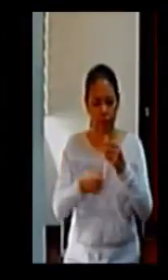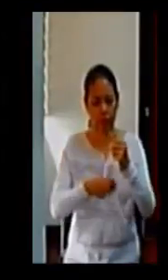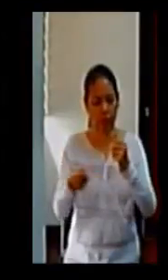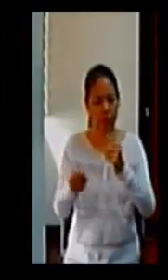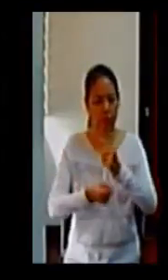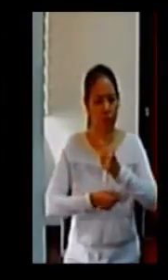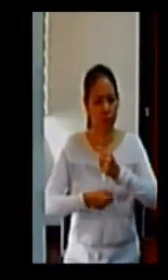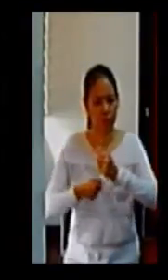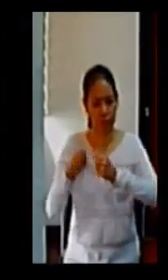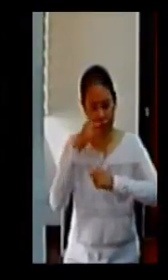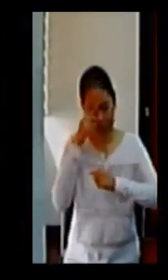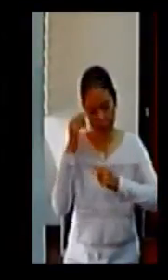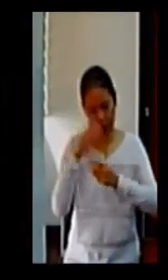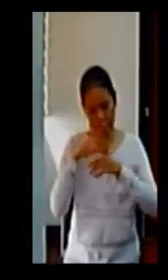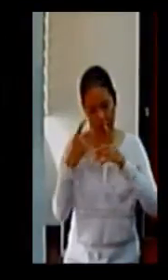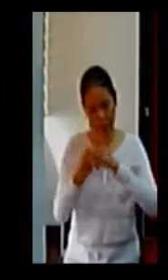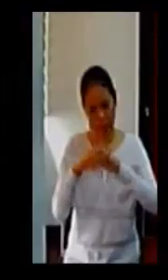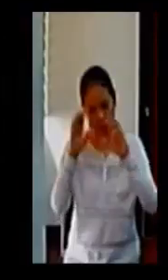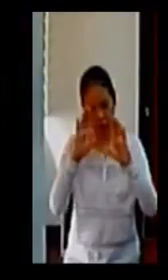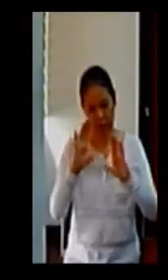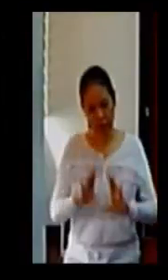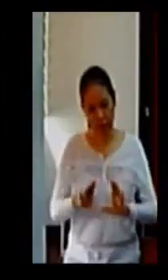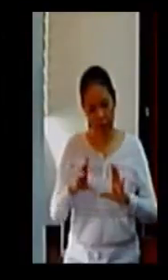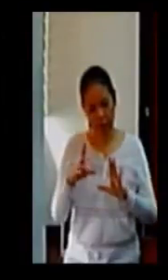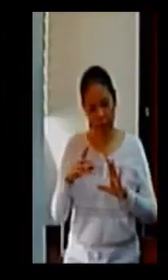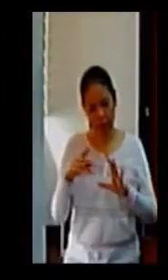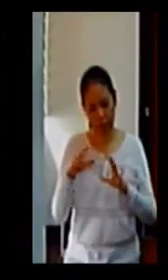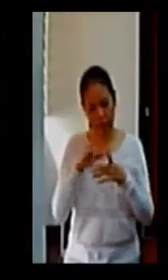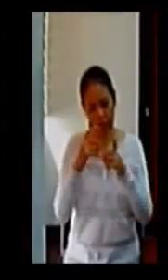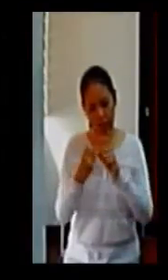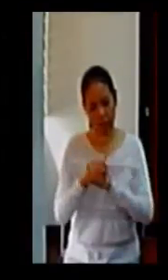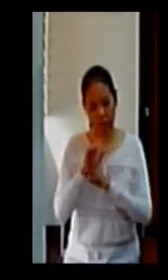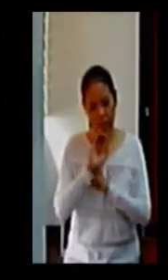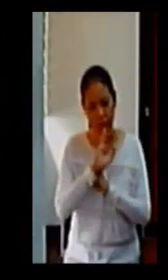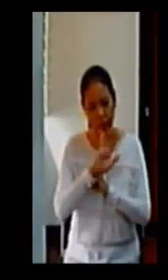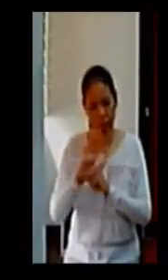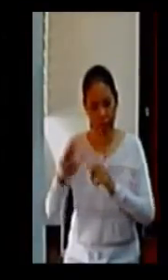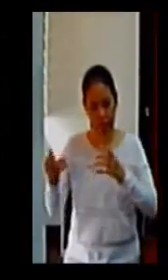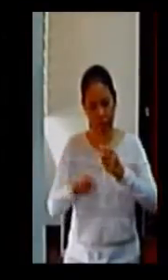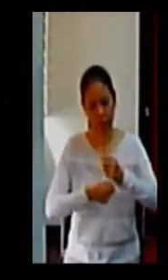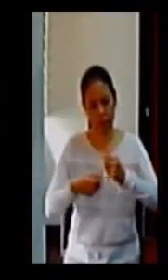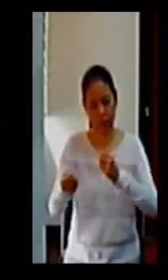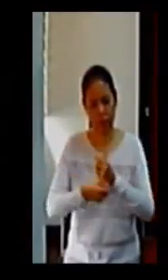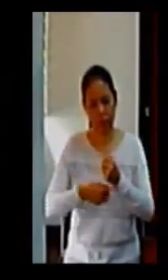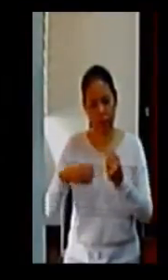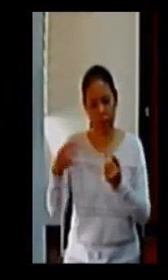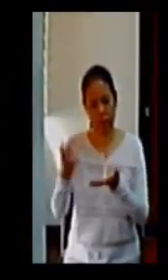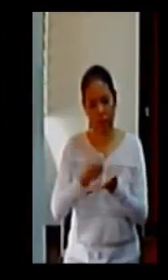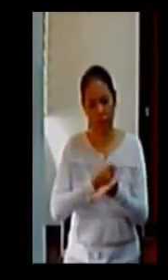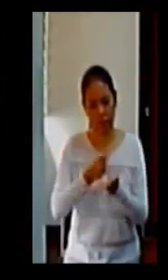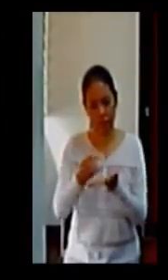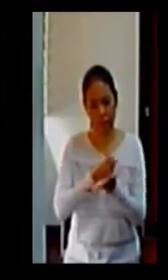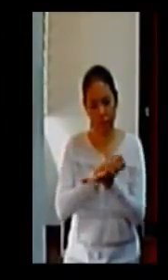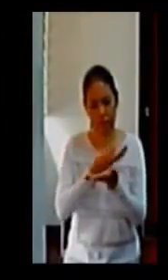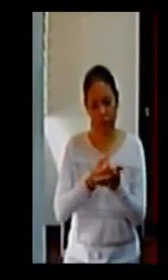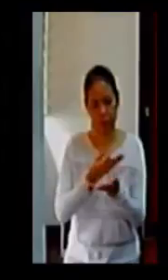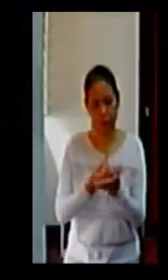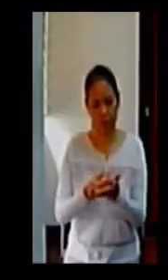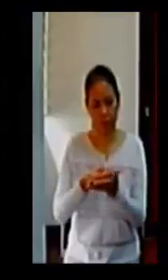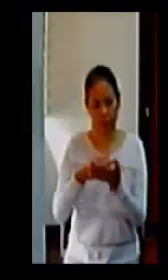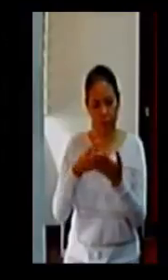sa pagbabago ng klima, nagbago din ang inyong pag-aani or ang kinita ninyo, kaya naman naapektuhan din ang